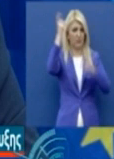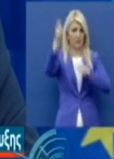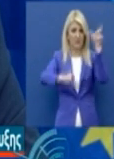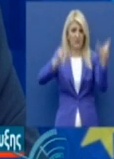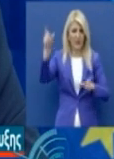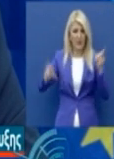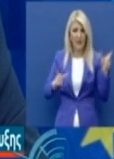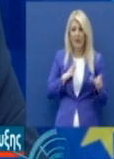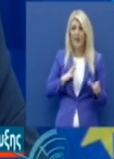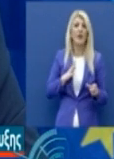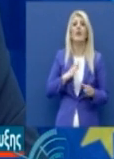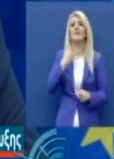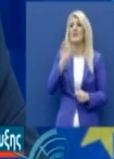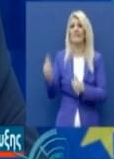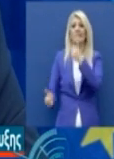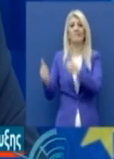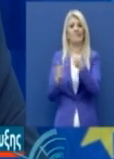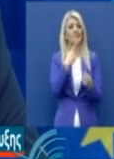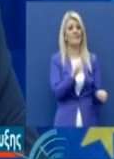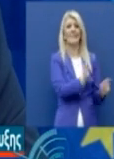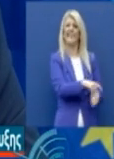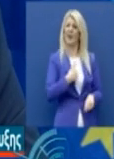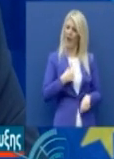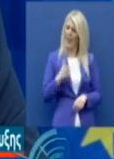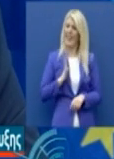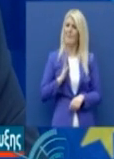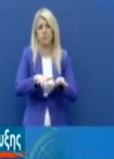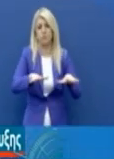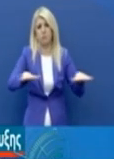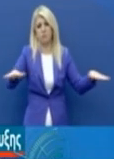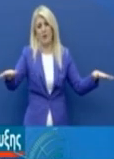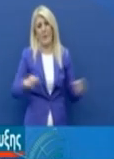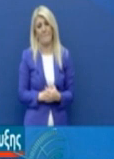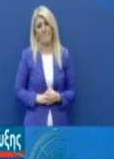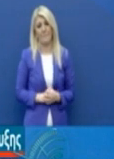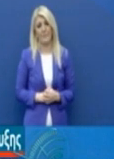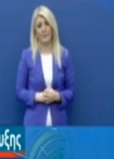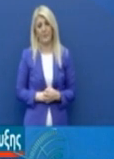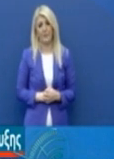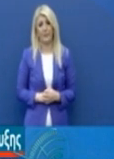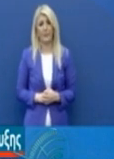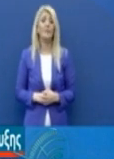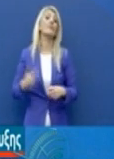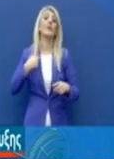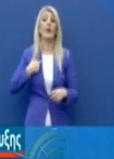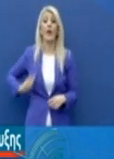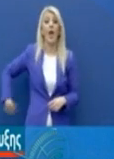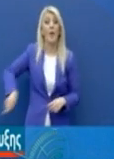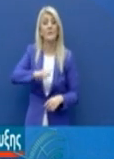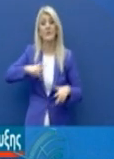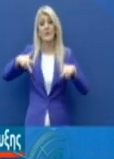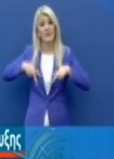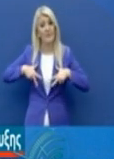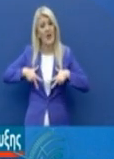δημιουργούνται συνθήκες αθέμητου ανταγωνισμού μεταξύ κάποιων έναντι κάποιων άλλων. Η κυβέρνηση